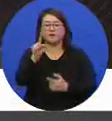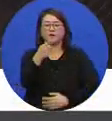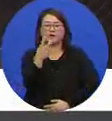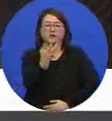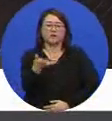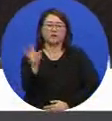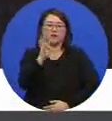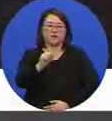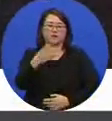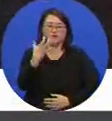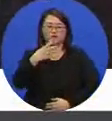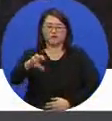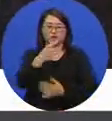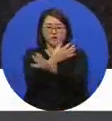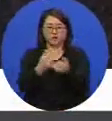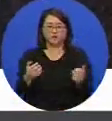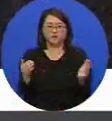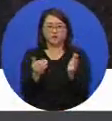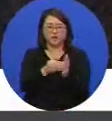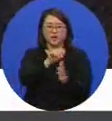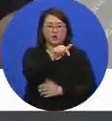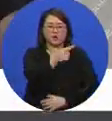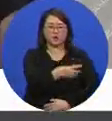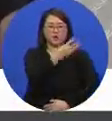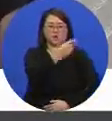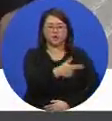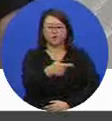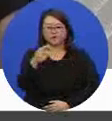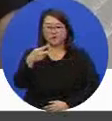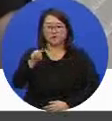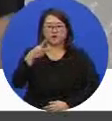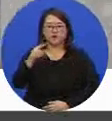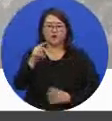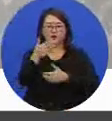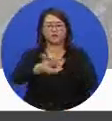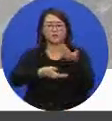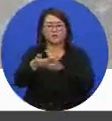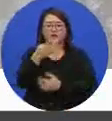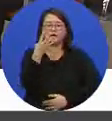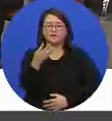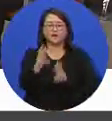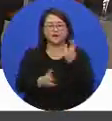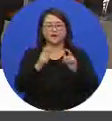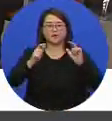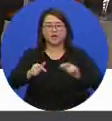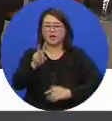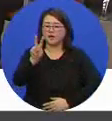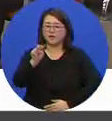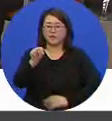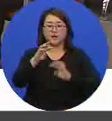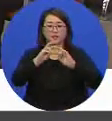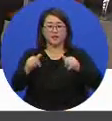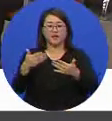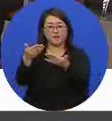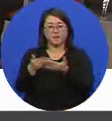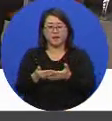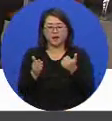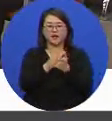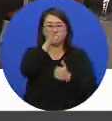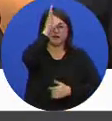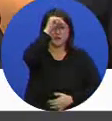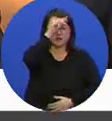계약을 체결했습니다. 골든코리아와 대라유통은 제4산업단지에 2만 제곱미터를 분양받아 닭고기와